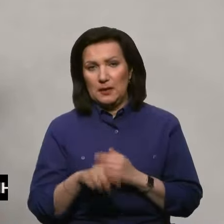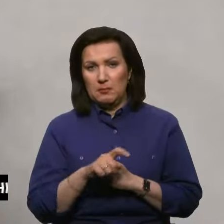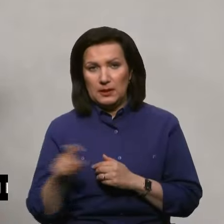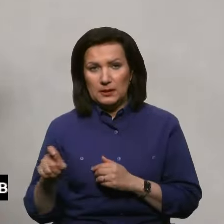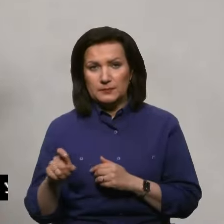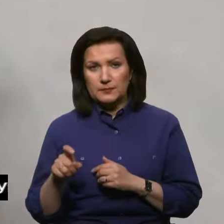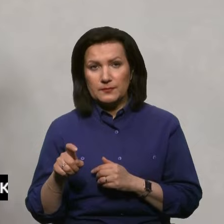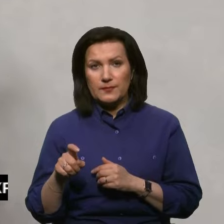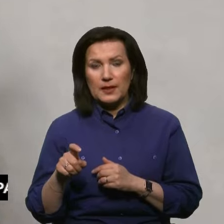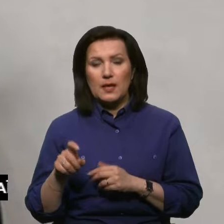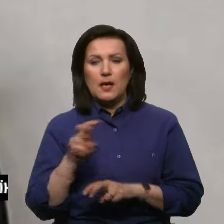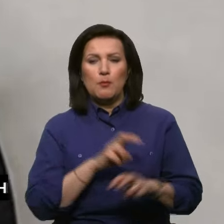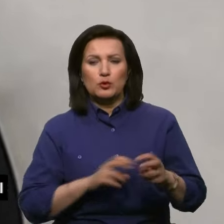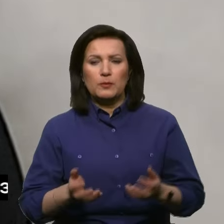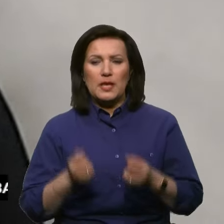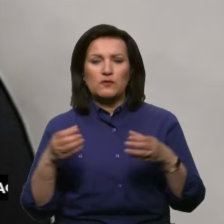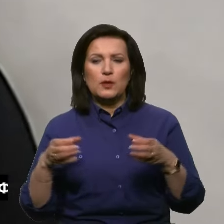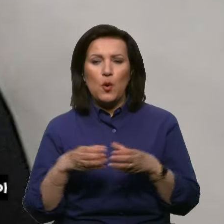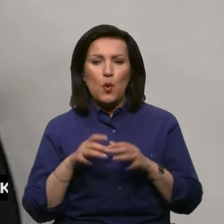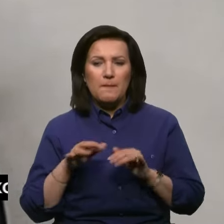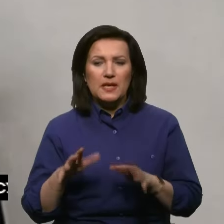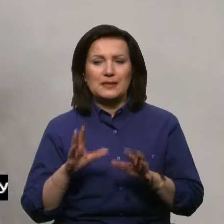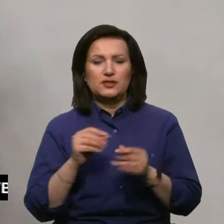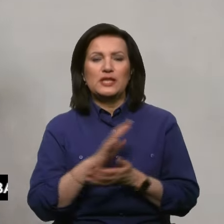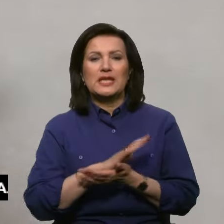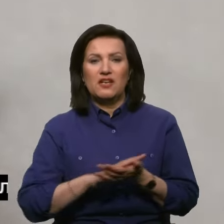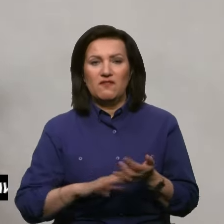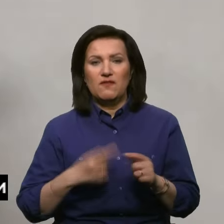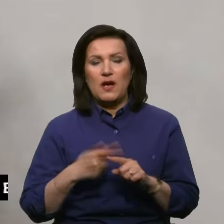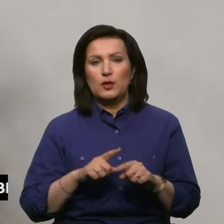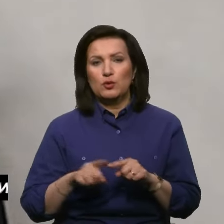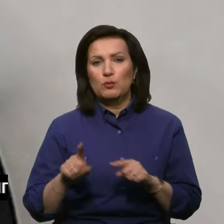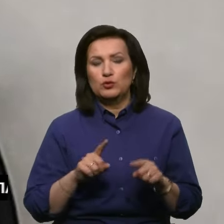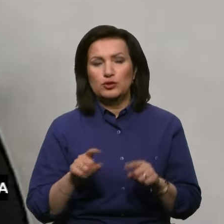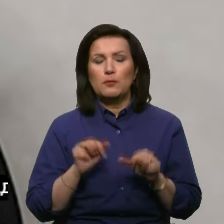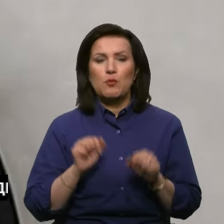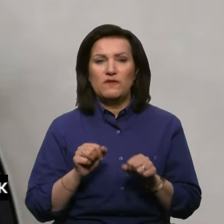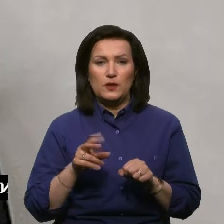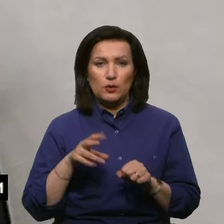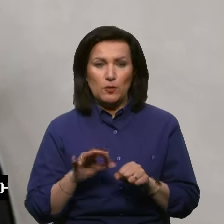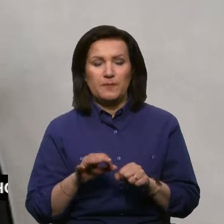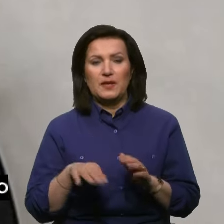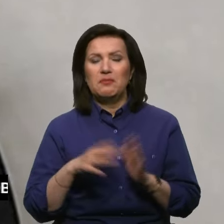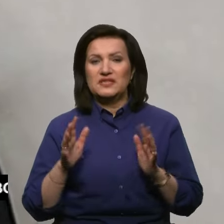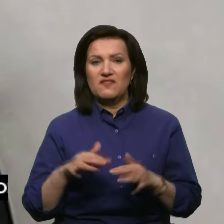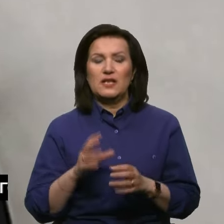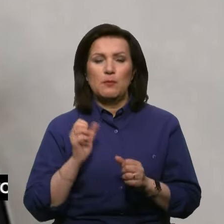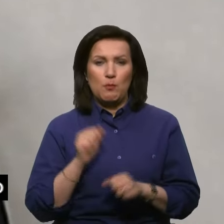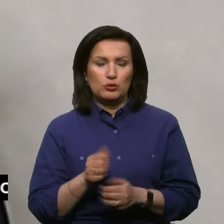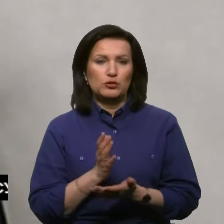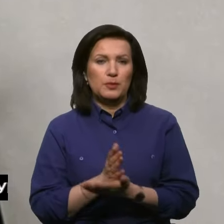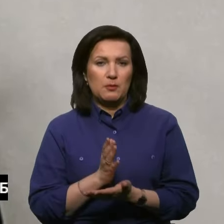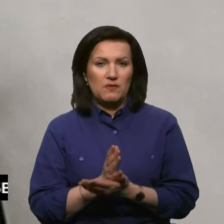загиблих. Пошукова рятувальна операція ще триває, тому що, ймовірно, під завалами ще